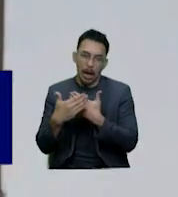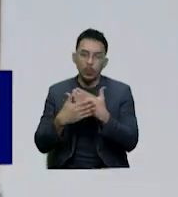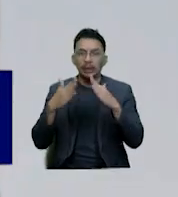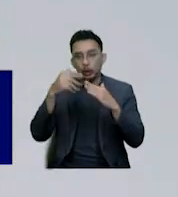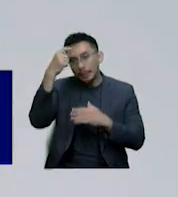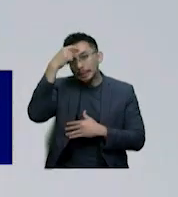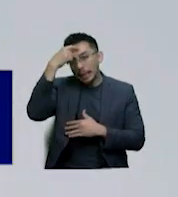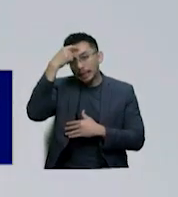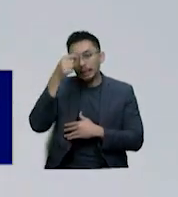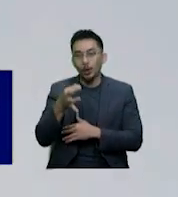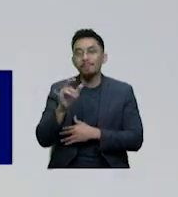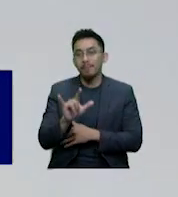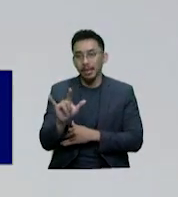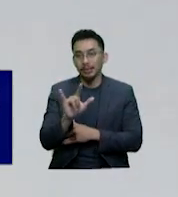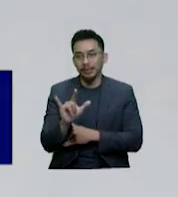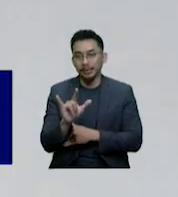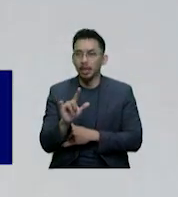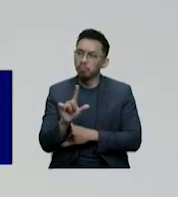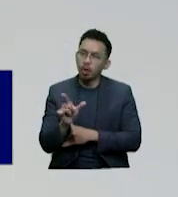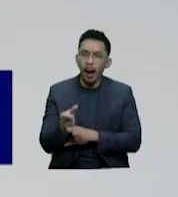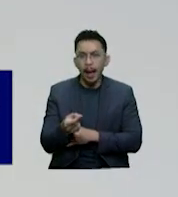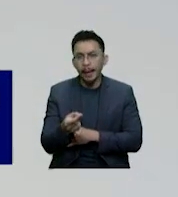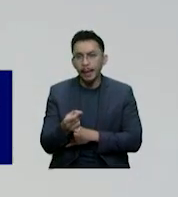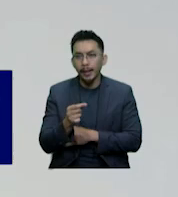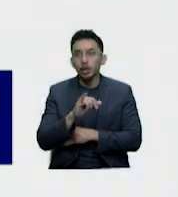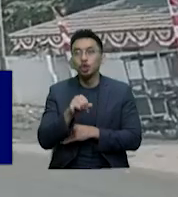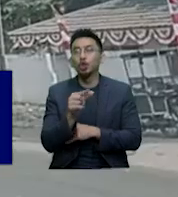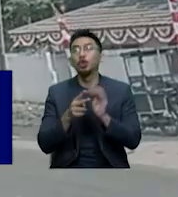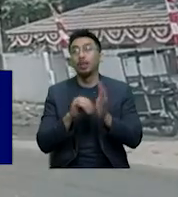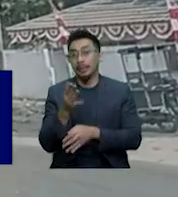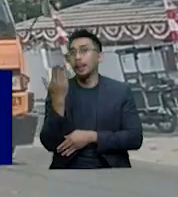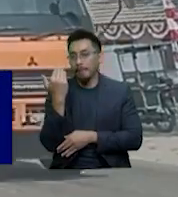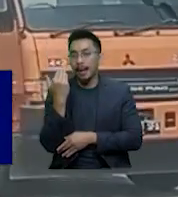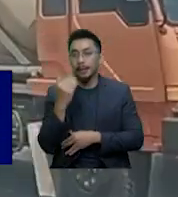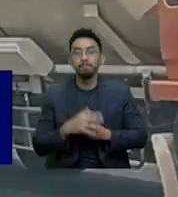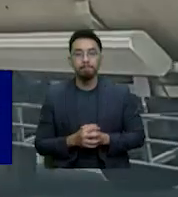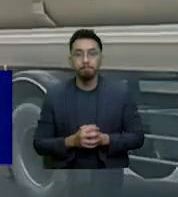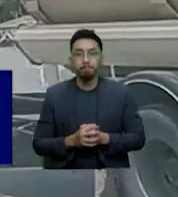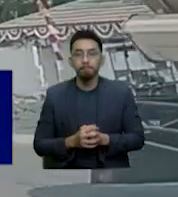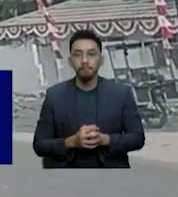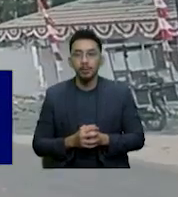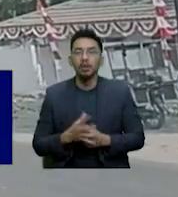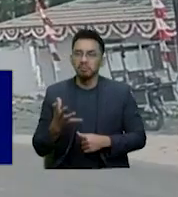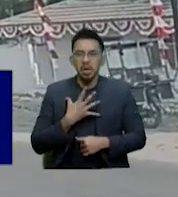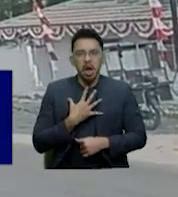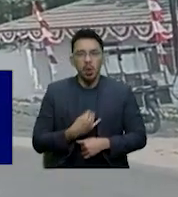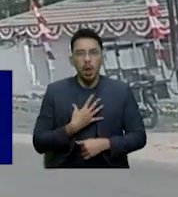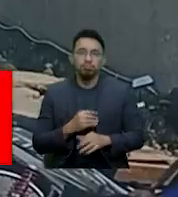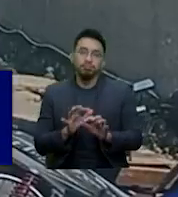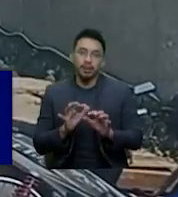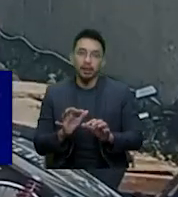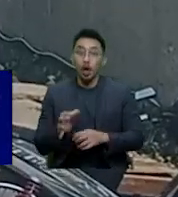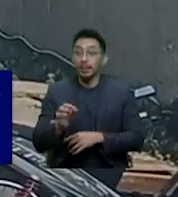Majid Kota Bekasi sejak Juni hingga Agustus 2023. Perburukan polusi udara juga terjadi di Kabupaten Serang,